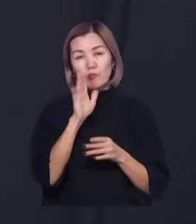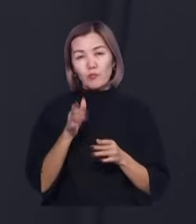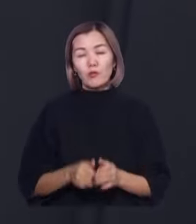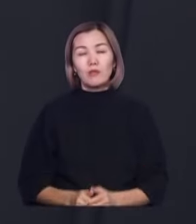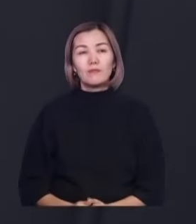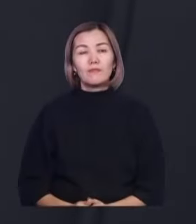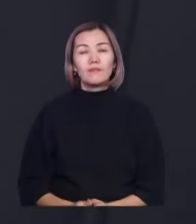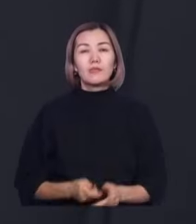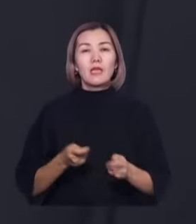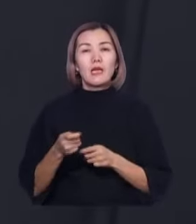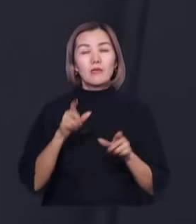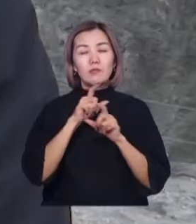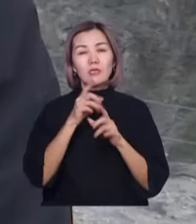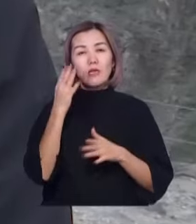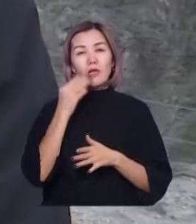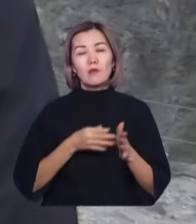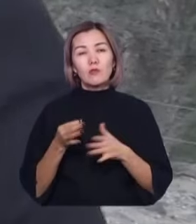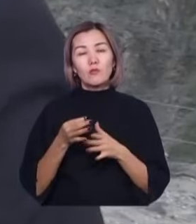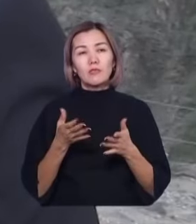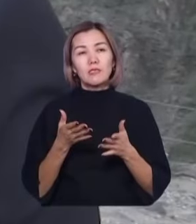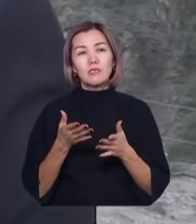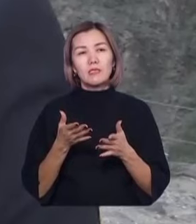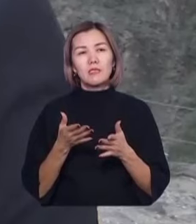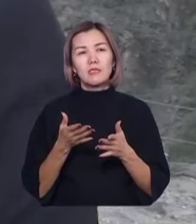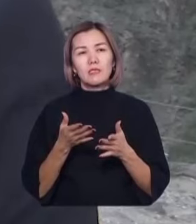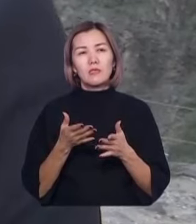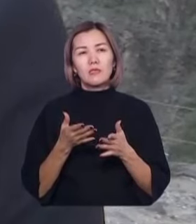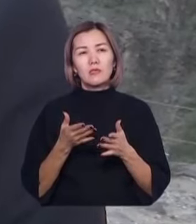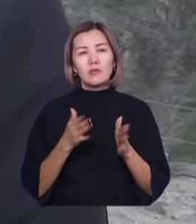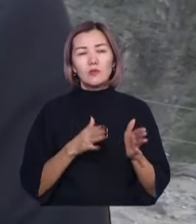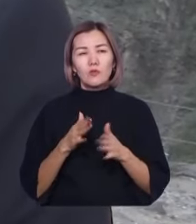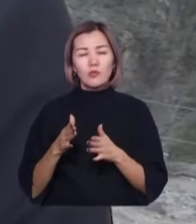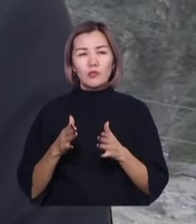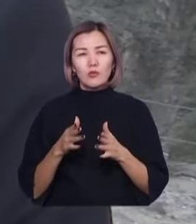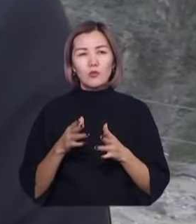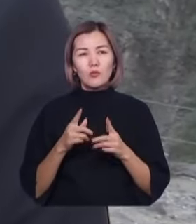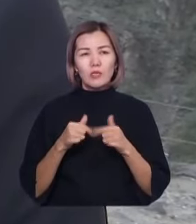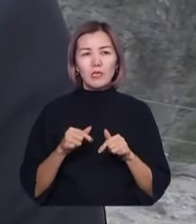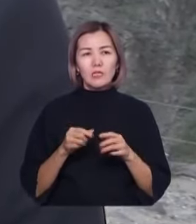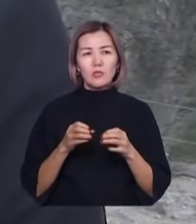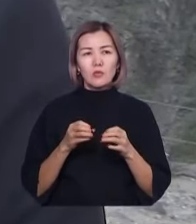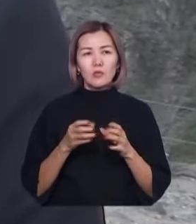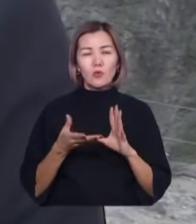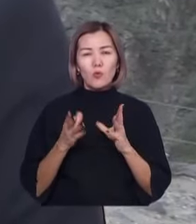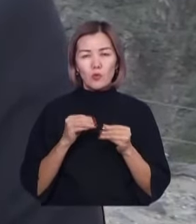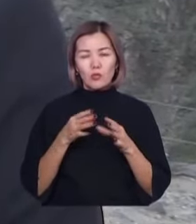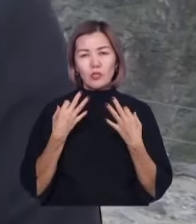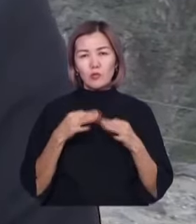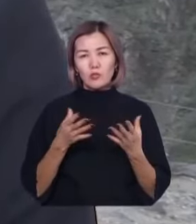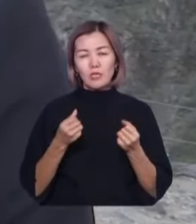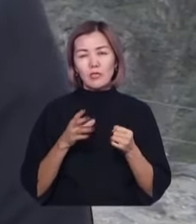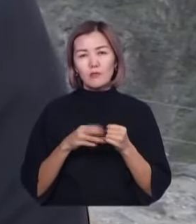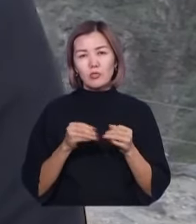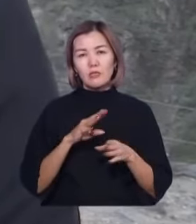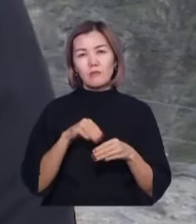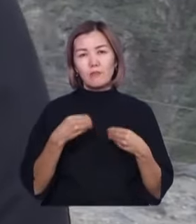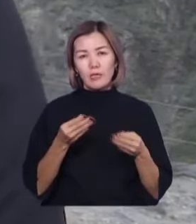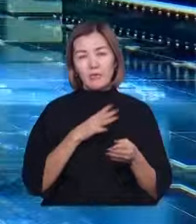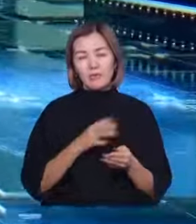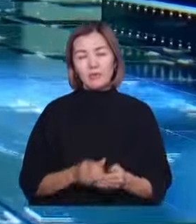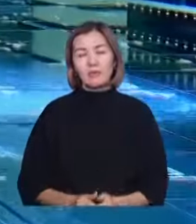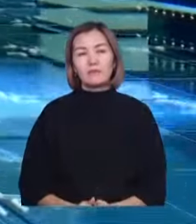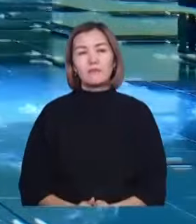тарапынан Алматы облысының өңірлік үйлестіру кеңесінен оң қорытындысын алып, жерлері берілді.